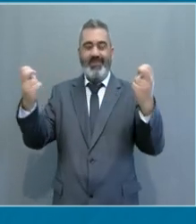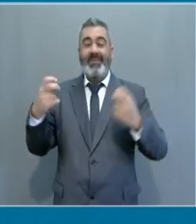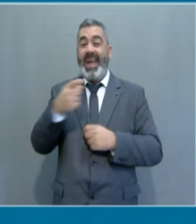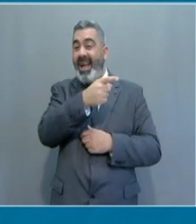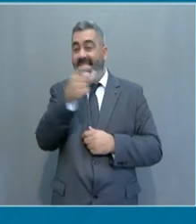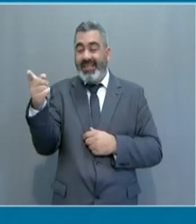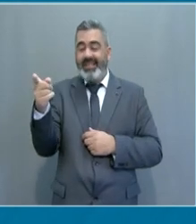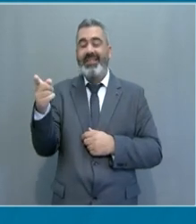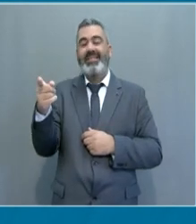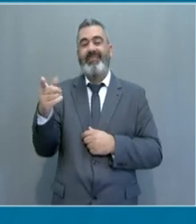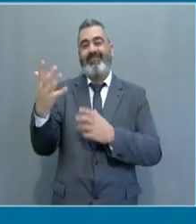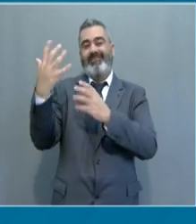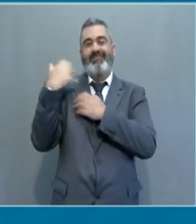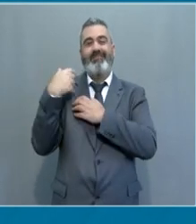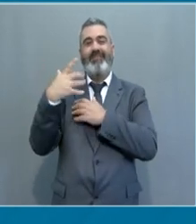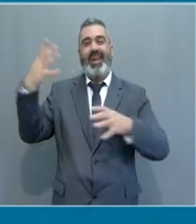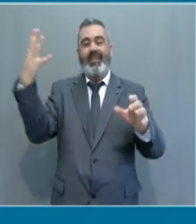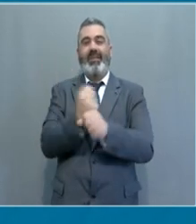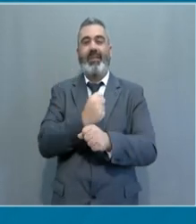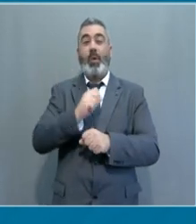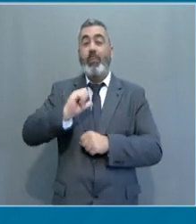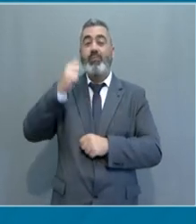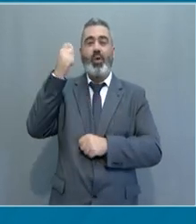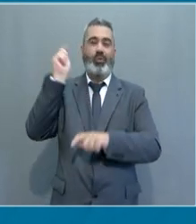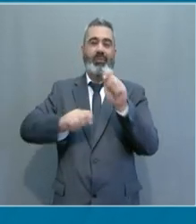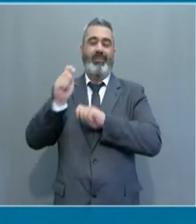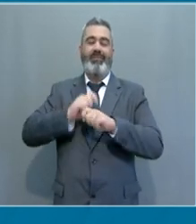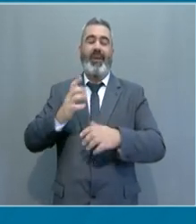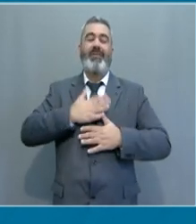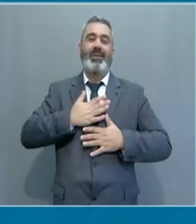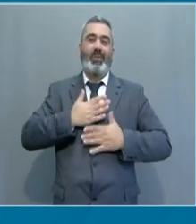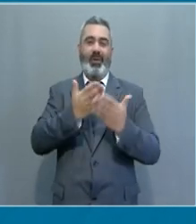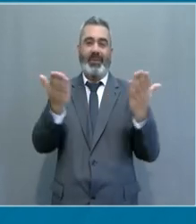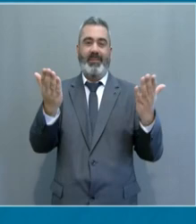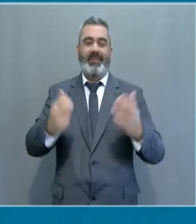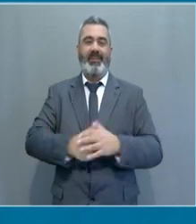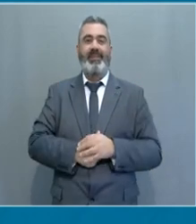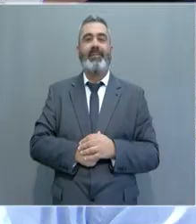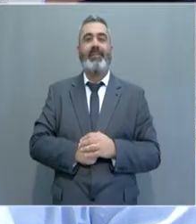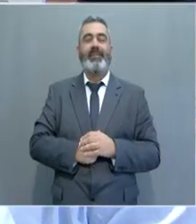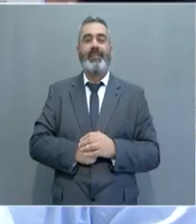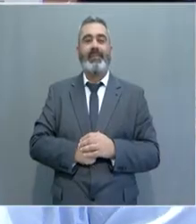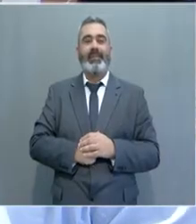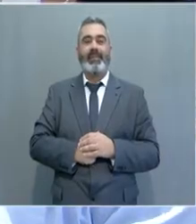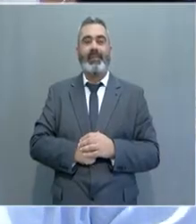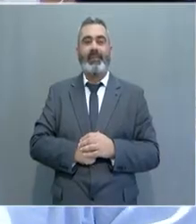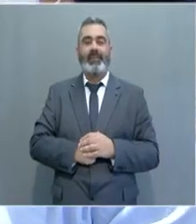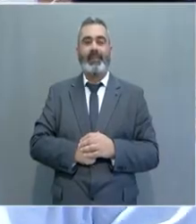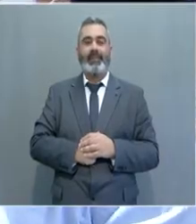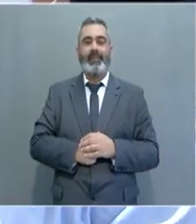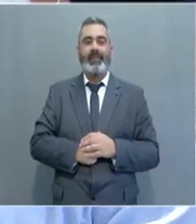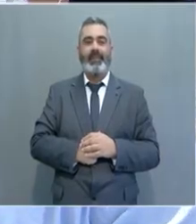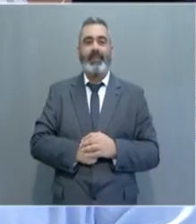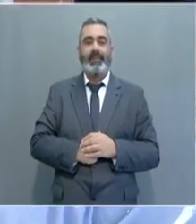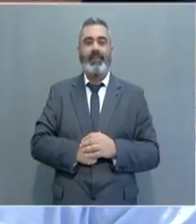σε εσάς κάνουμε αυτό το πρώτο μεγάλο βήμα. Σας ευχαριστώ πολύ.